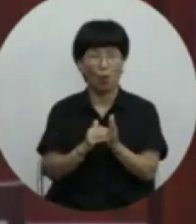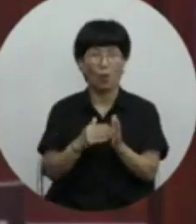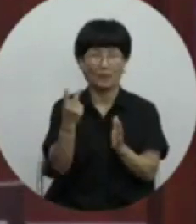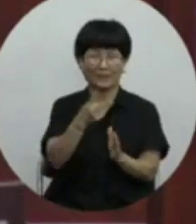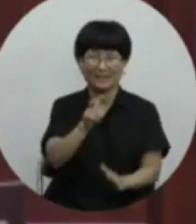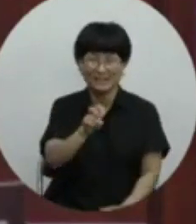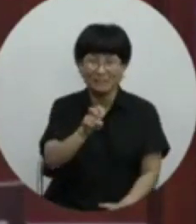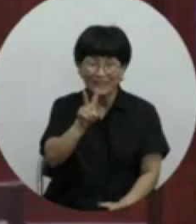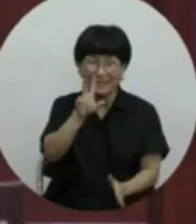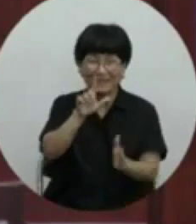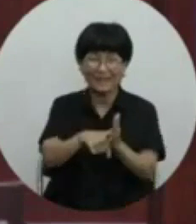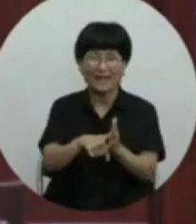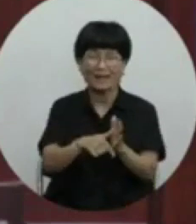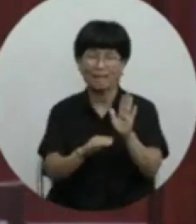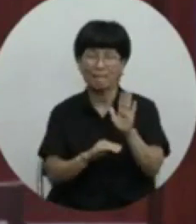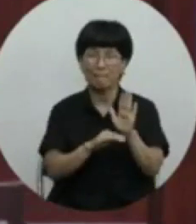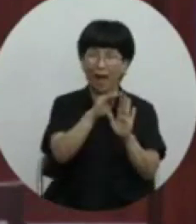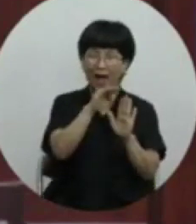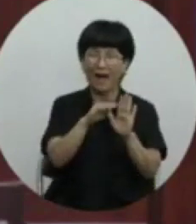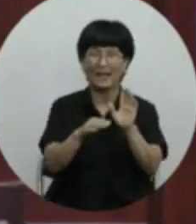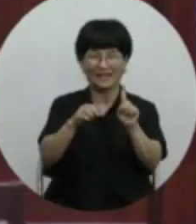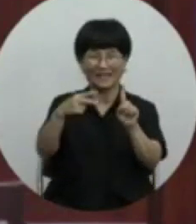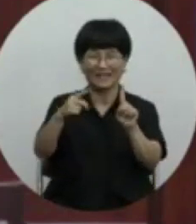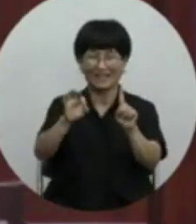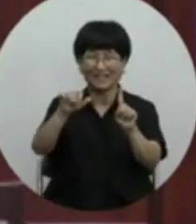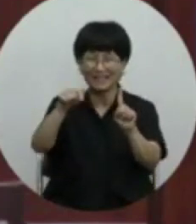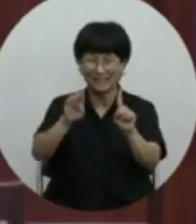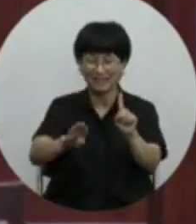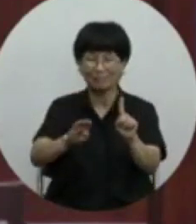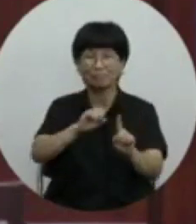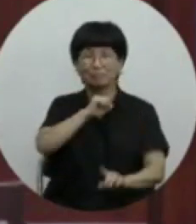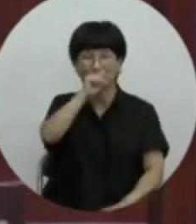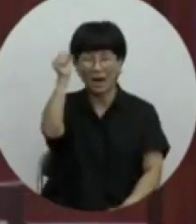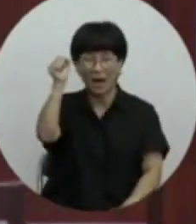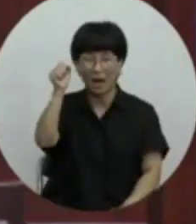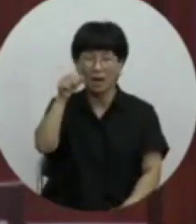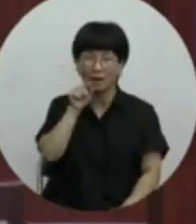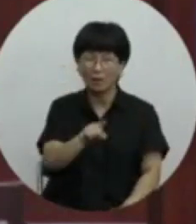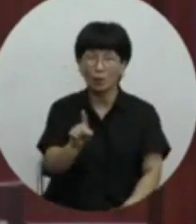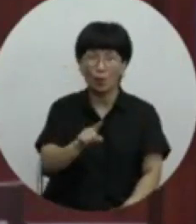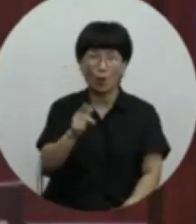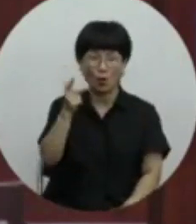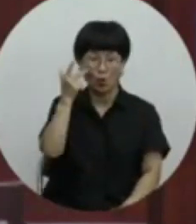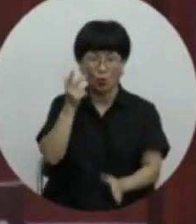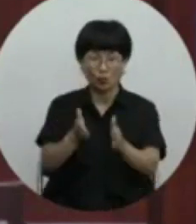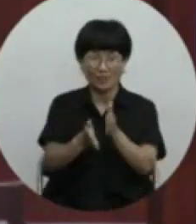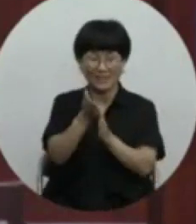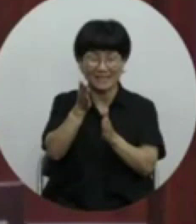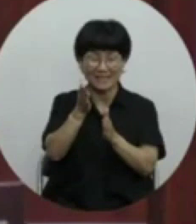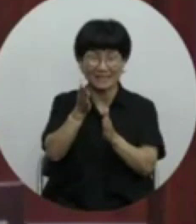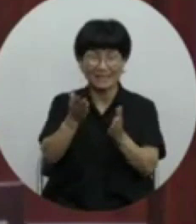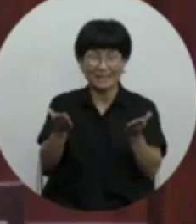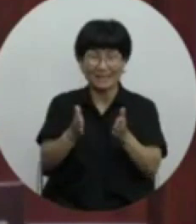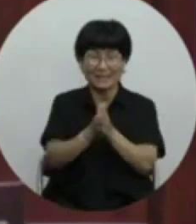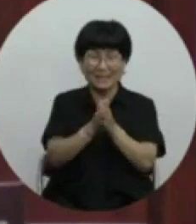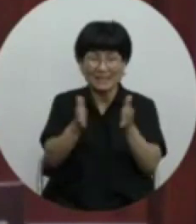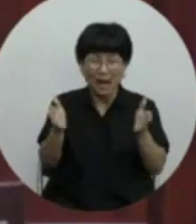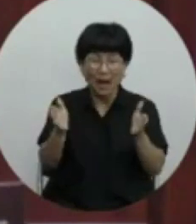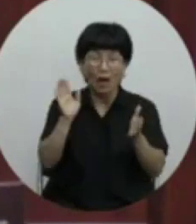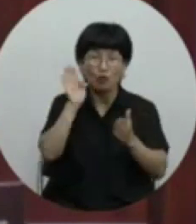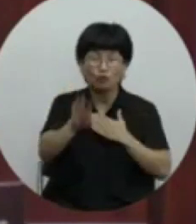2022년에는 1등급을 달성했습니다. 이는 여주시 개청 이래 최초로 1등급을 받은